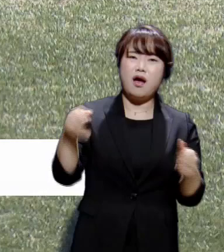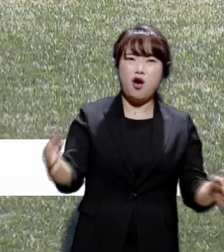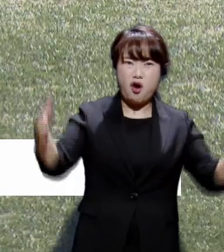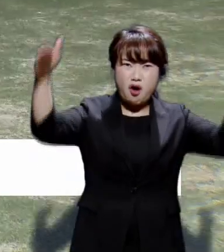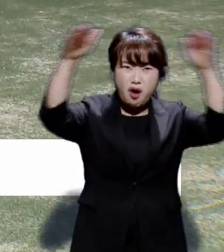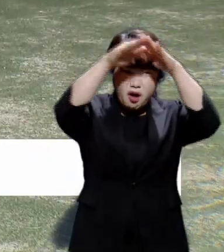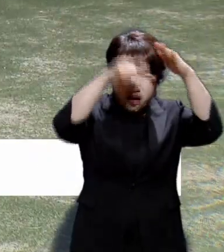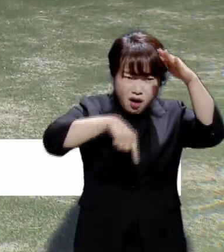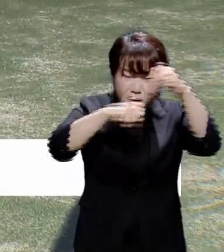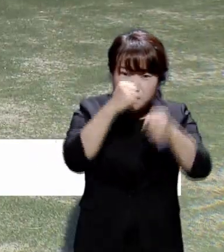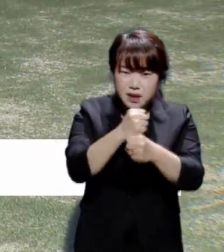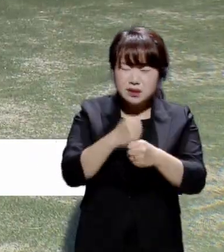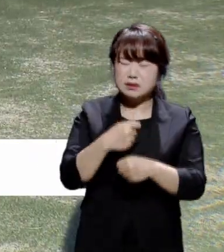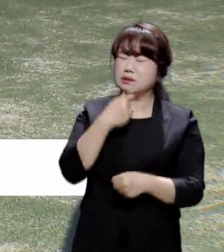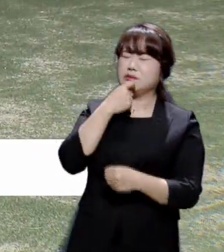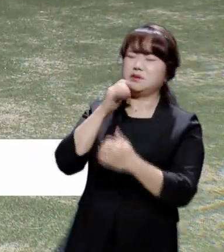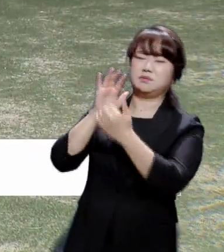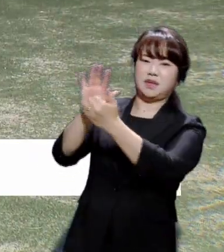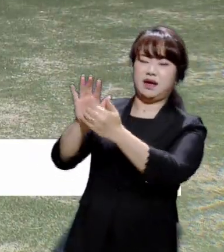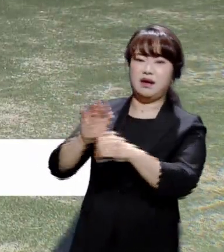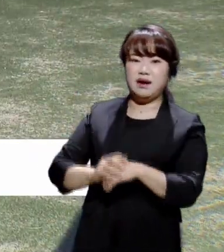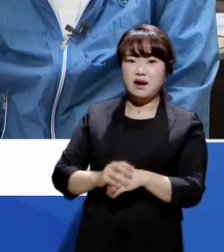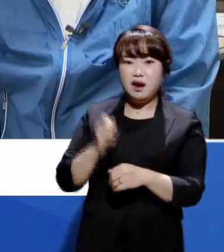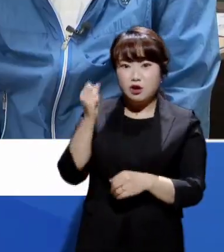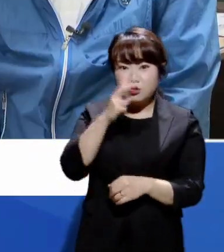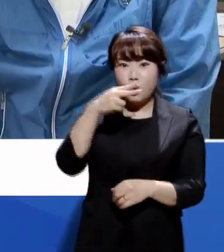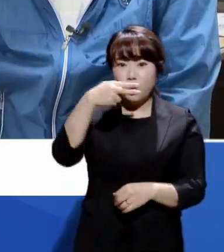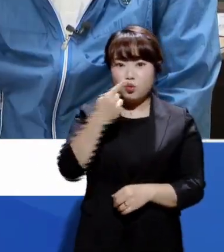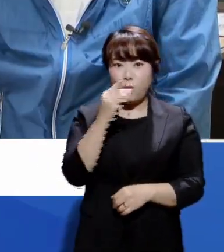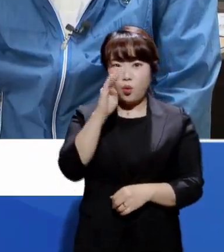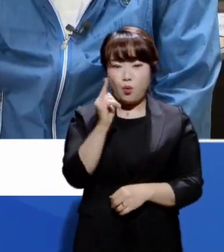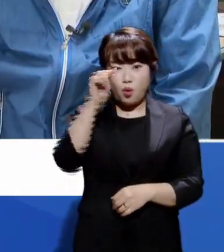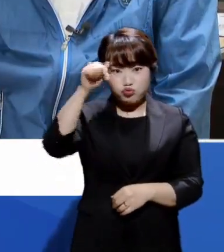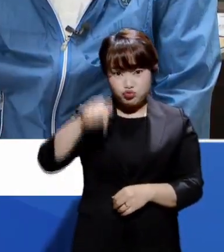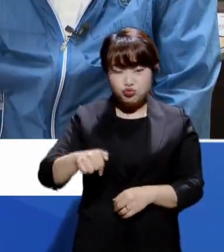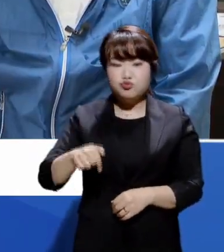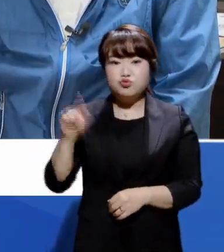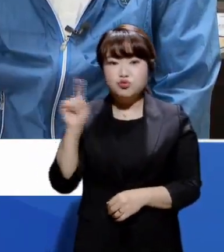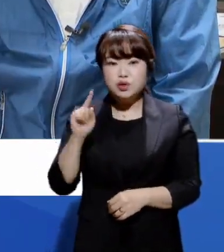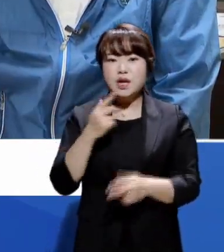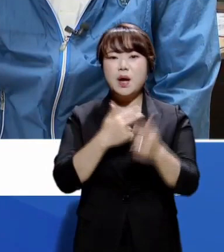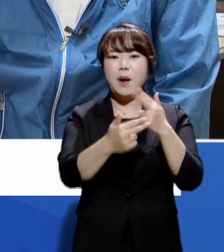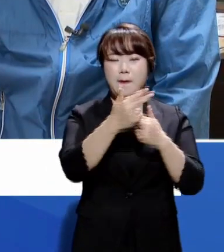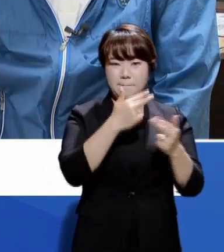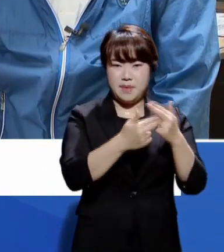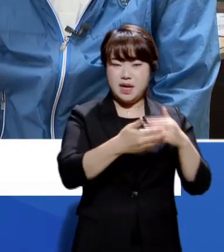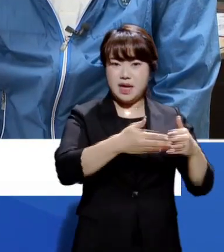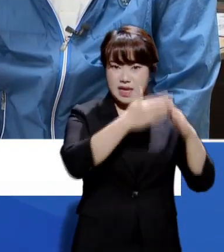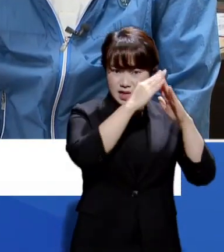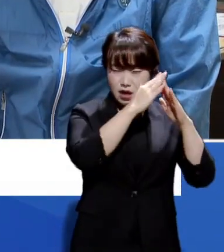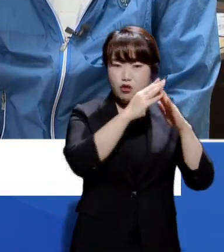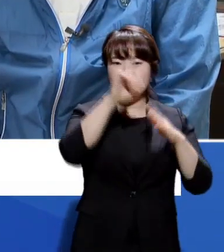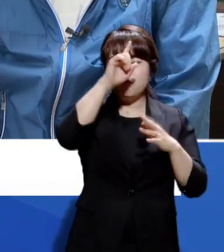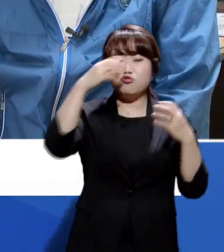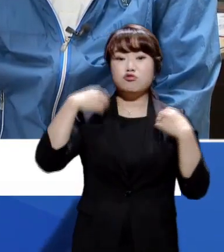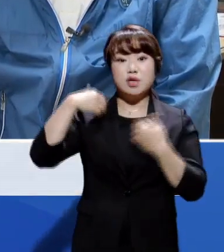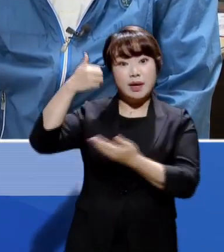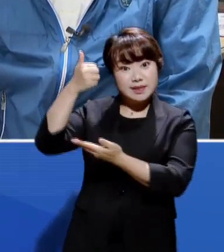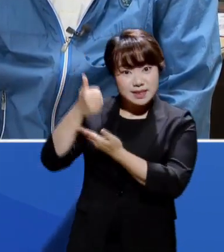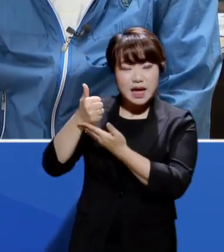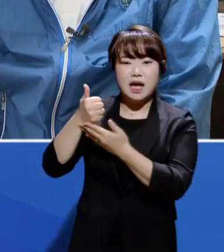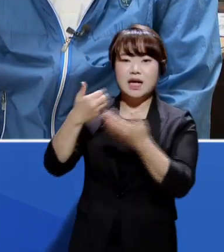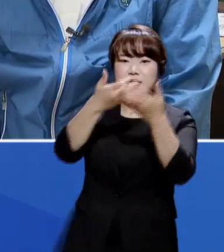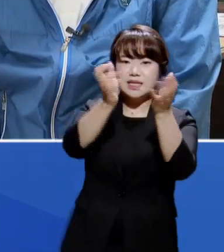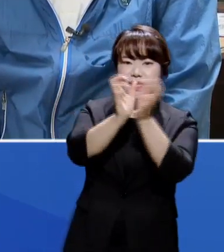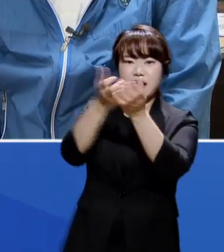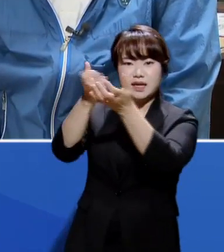우리 회원들의 뜻입니다. 그리고 이거는 저희들은 도봉구 협회를 만들어주신 구청장님이나 여러